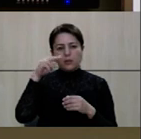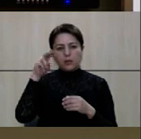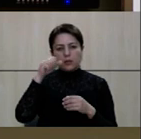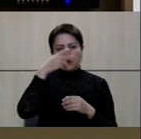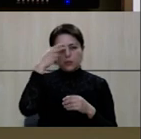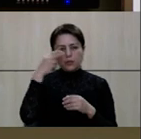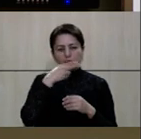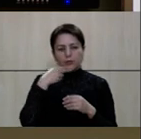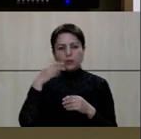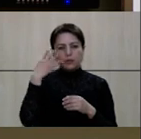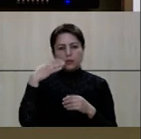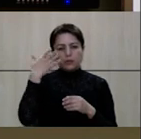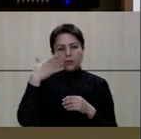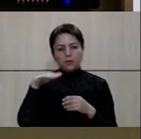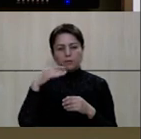marta qaytariladi.